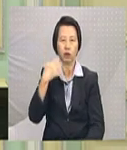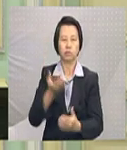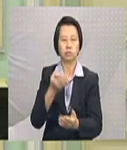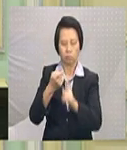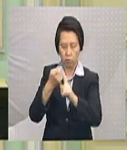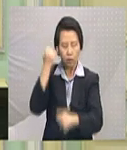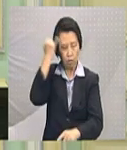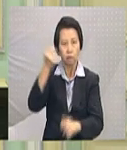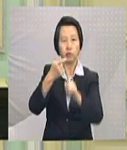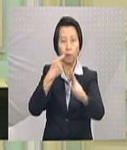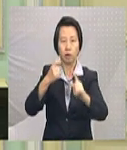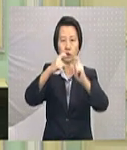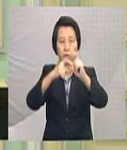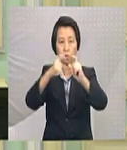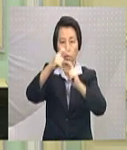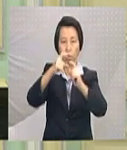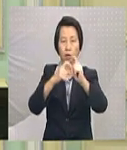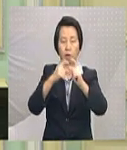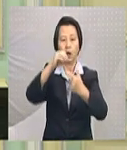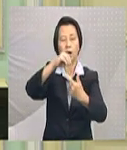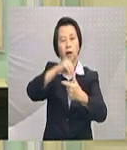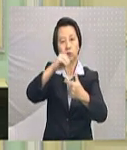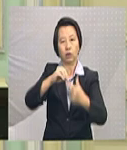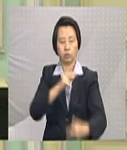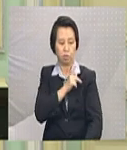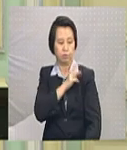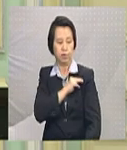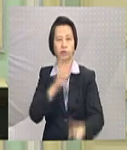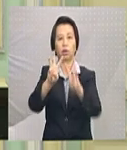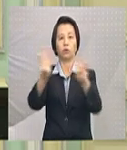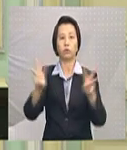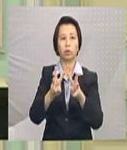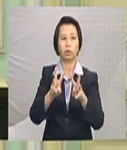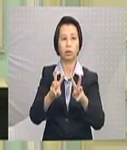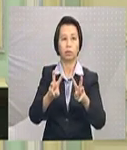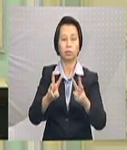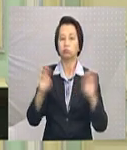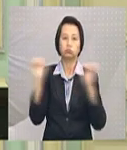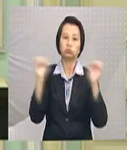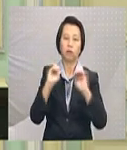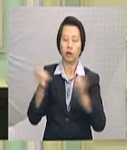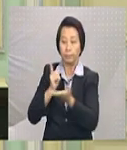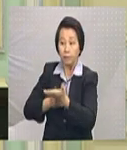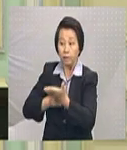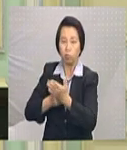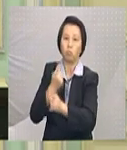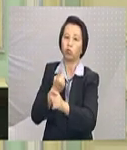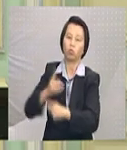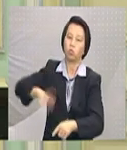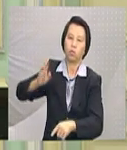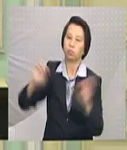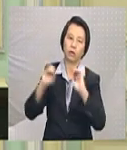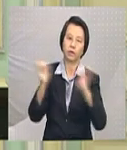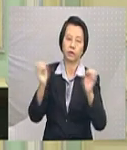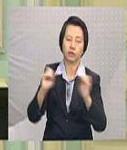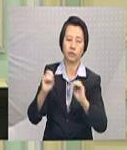pihak DBKL ataupun Kementerian Wilayah. Tidak ada perbincangan formal lagi tentang perkara